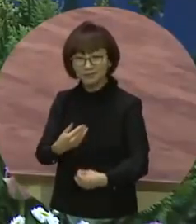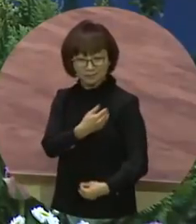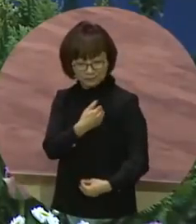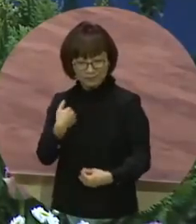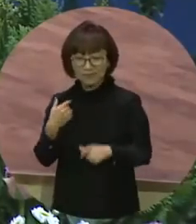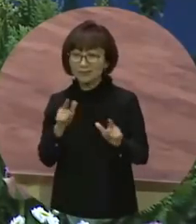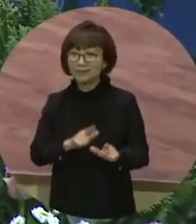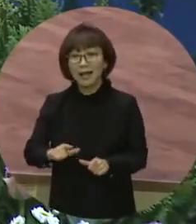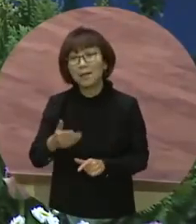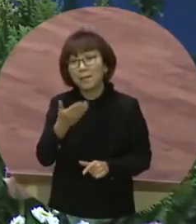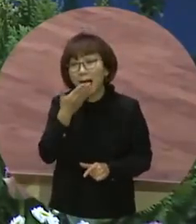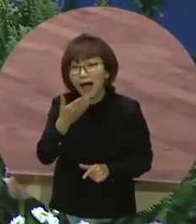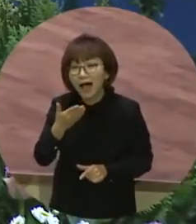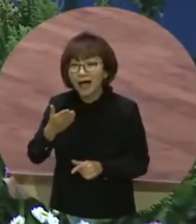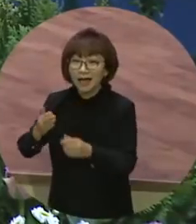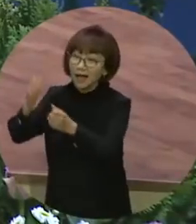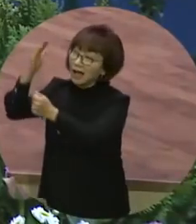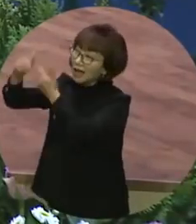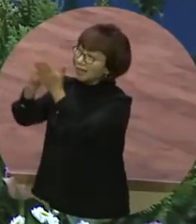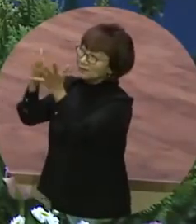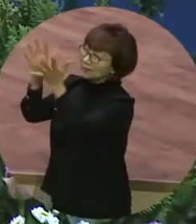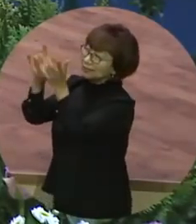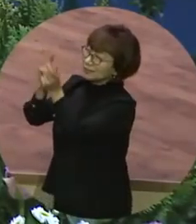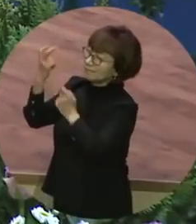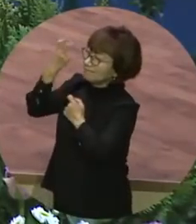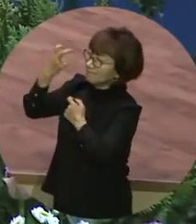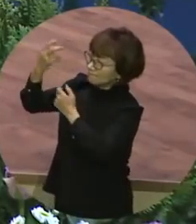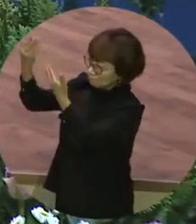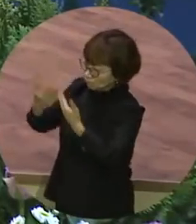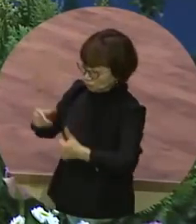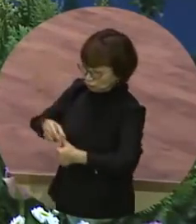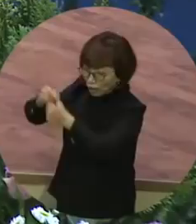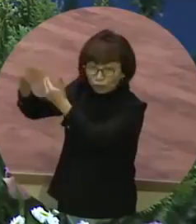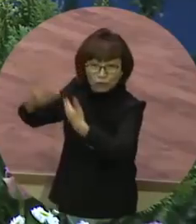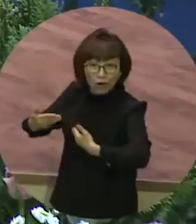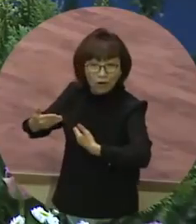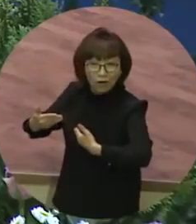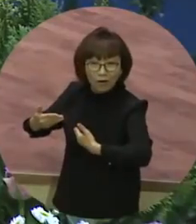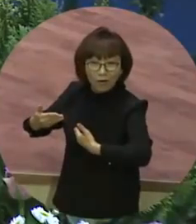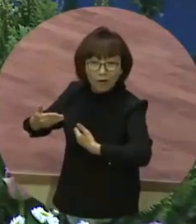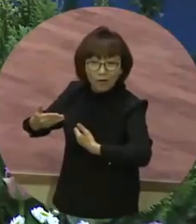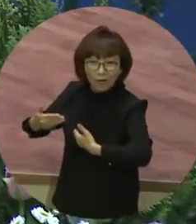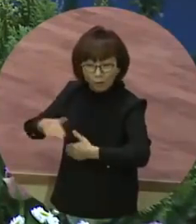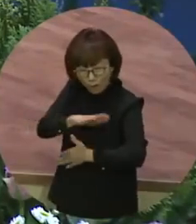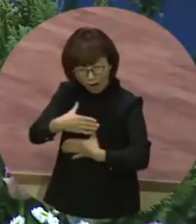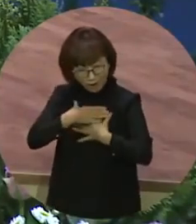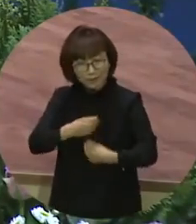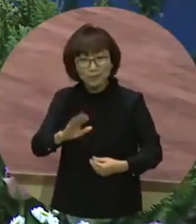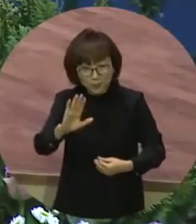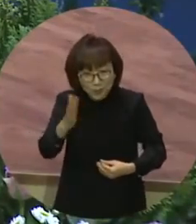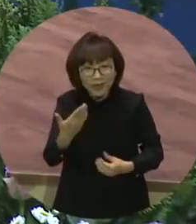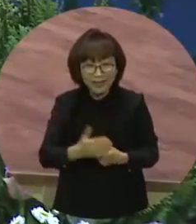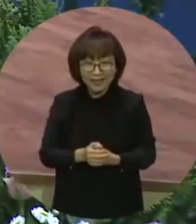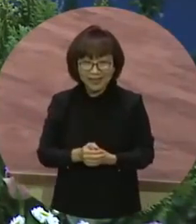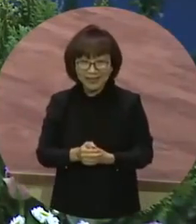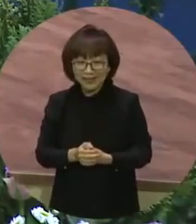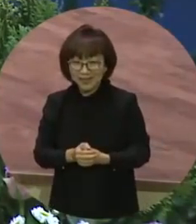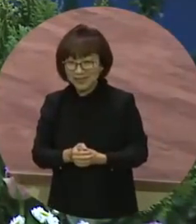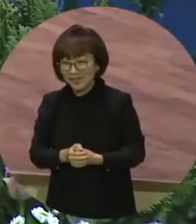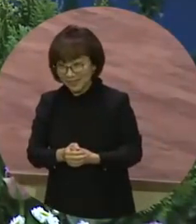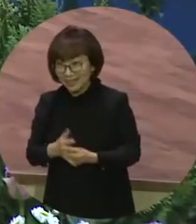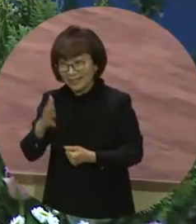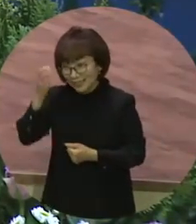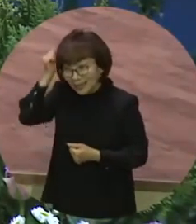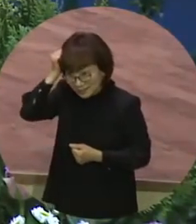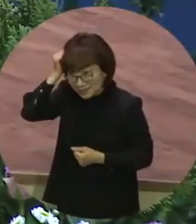구원해 주시고 보호해 주시겠다는 겁니다. 그런 분이 여러분이에요. 그거 아시기